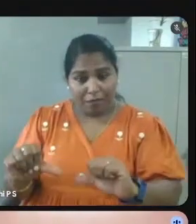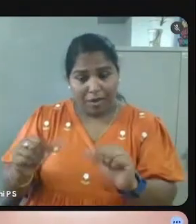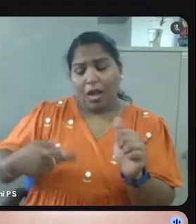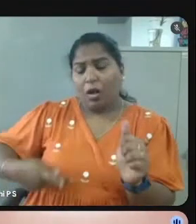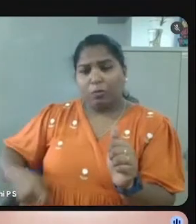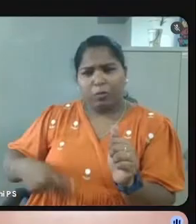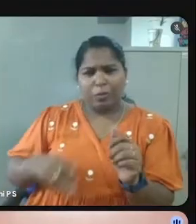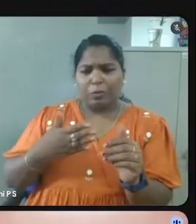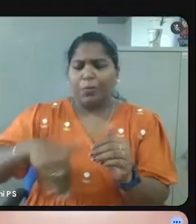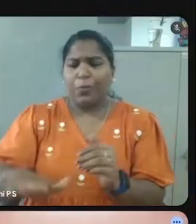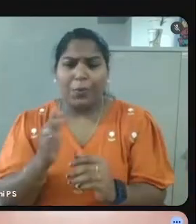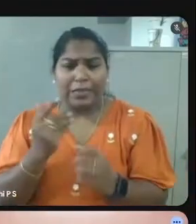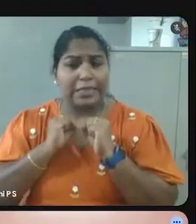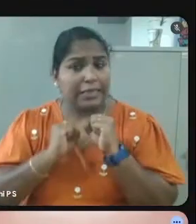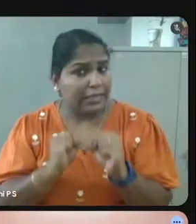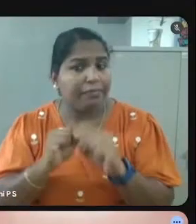വളരെ ഒരു ബുദ്ധിമുട്ടുണ്ടായി.